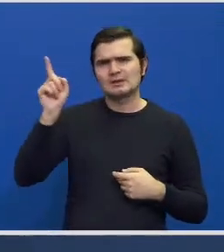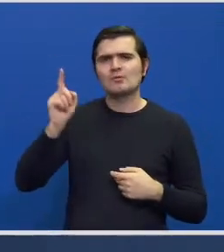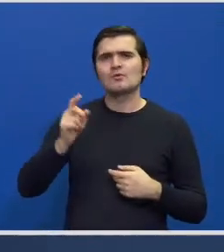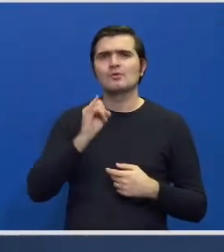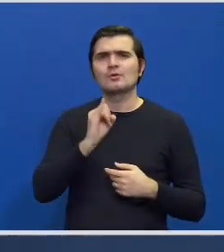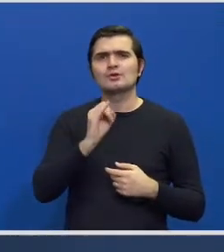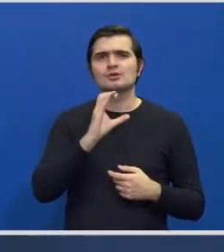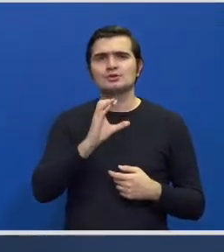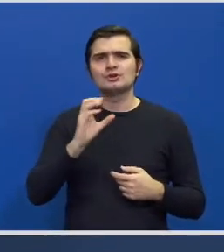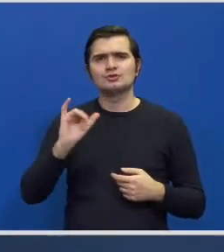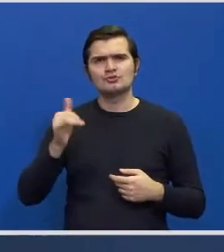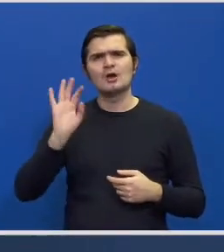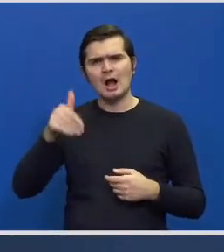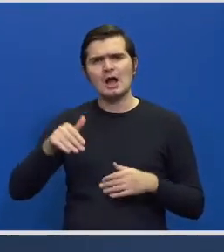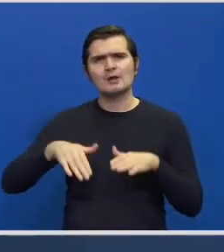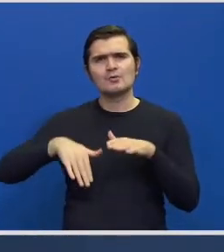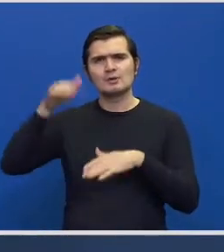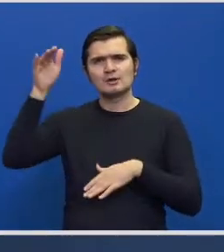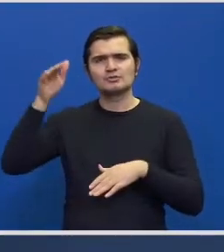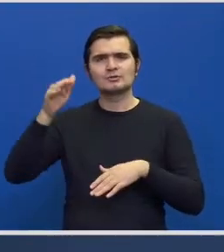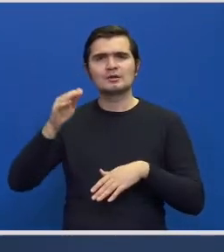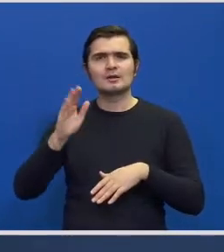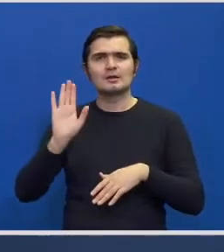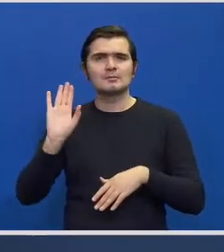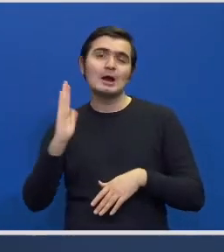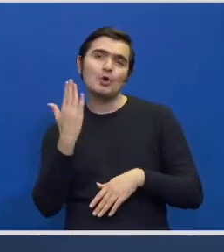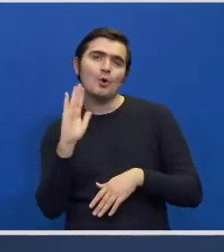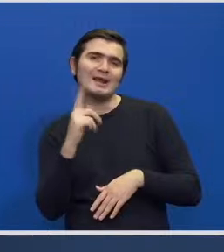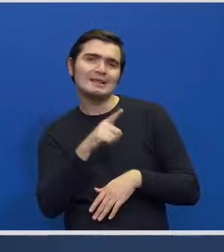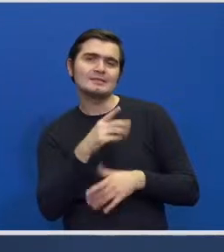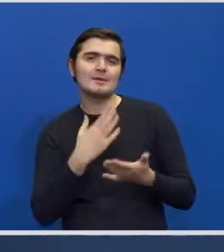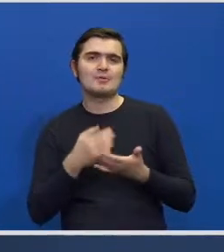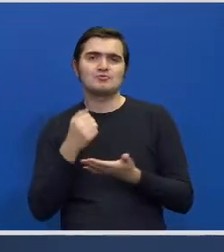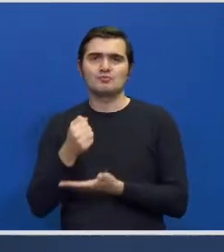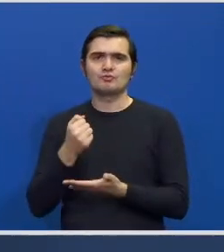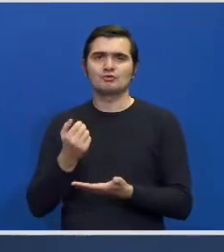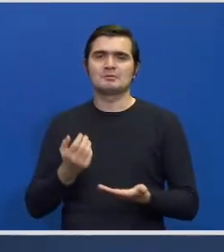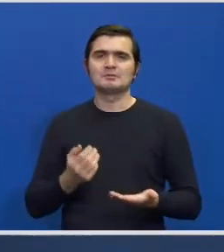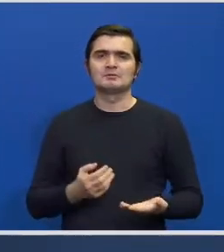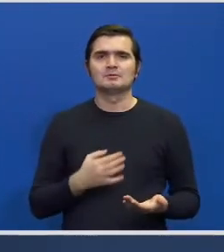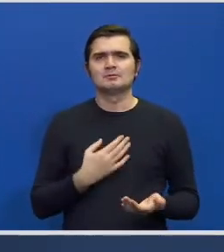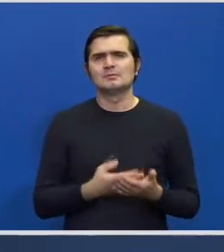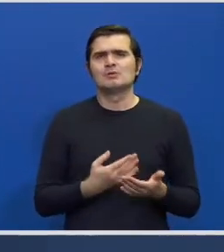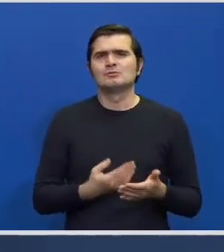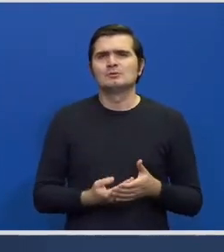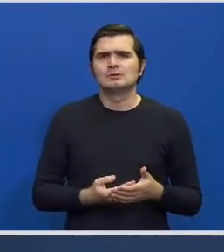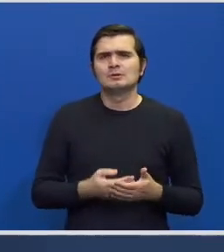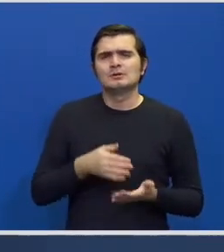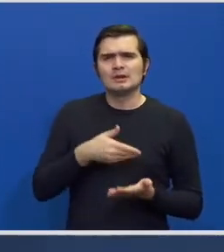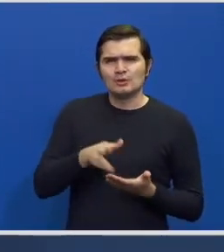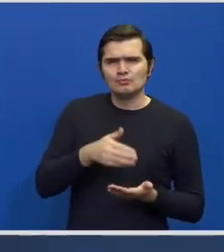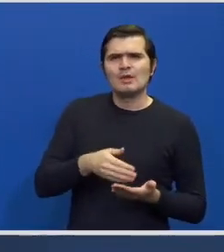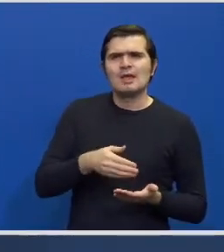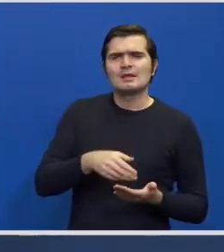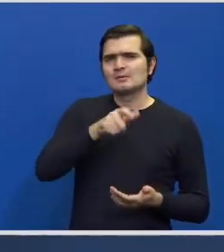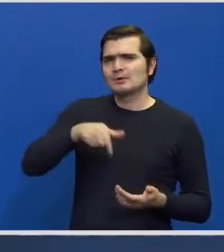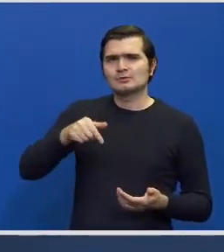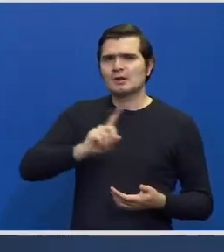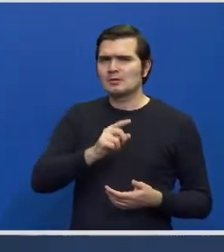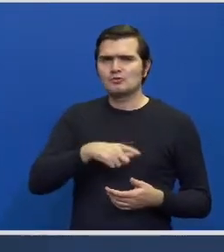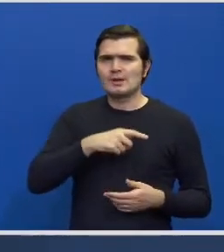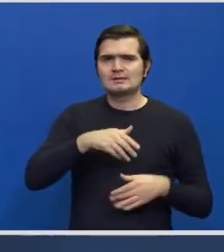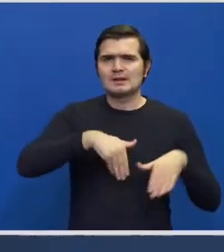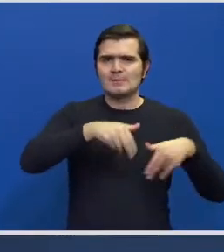vedea la Înalta Curte de Casație și Justiție o creștere în oglindă, dacă vreți, a bugetului, pentru că